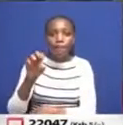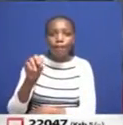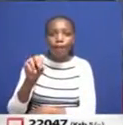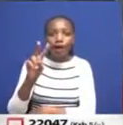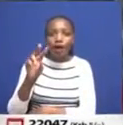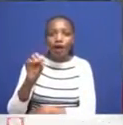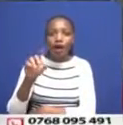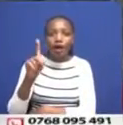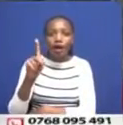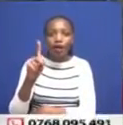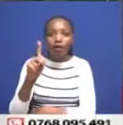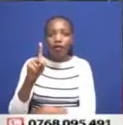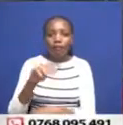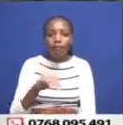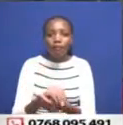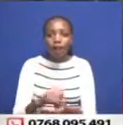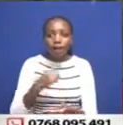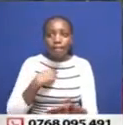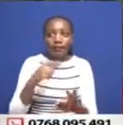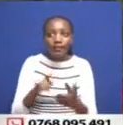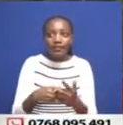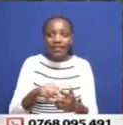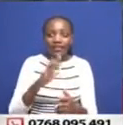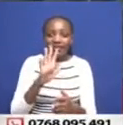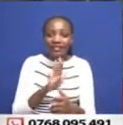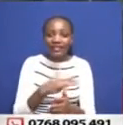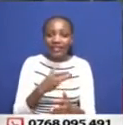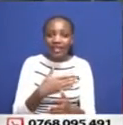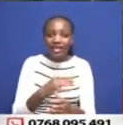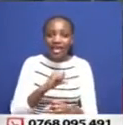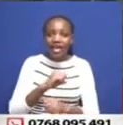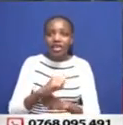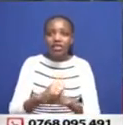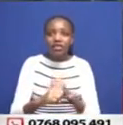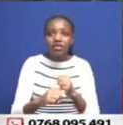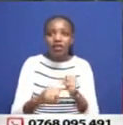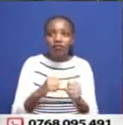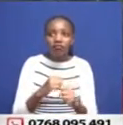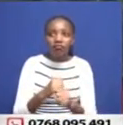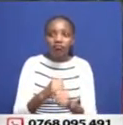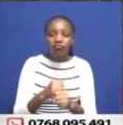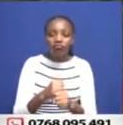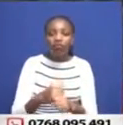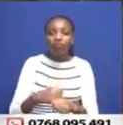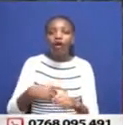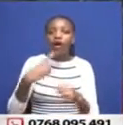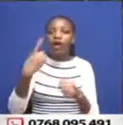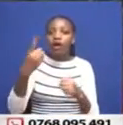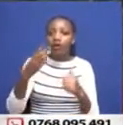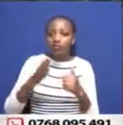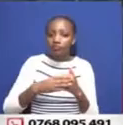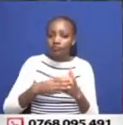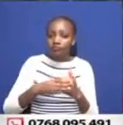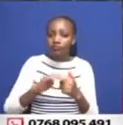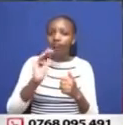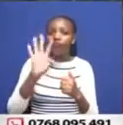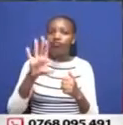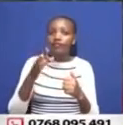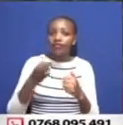muziki mwaka wa 58. Na nilikuwa co-musician wa Daudi Kabaka.